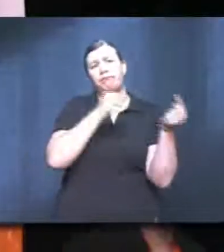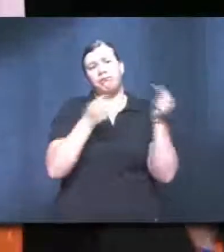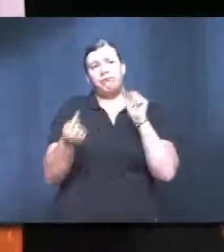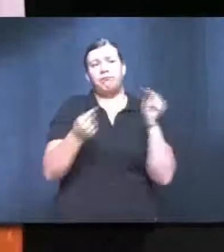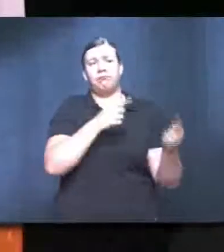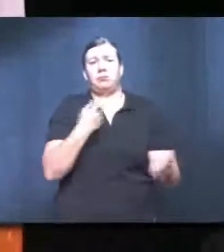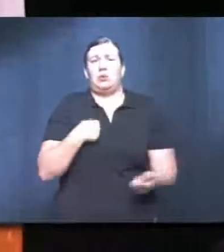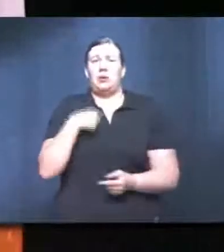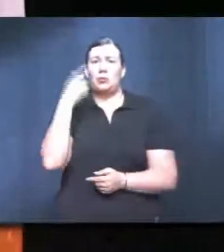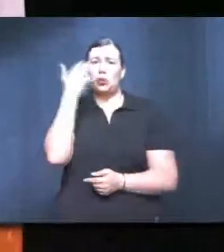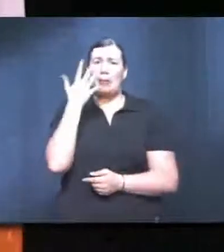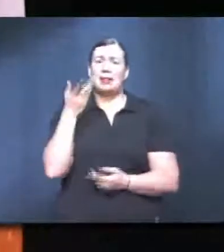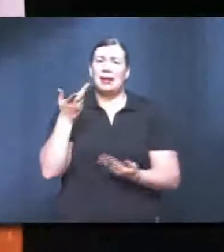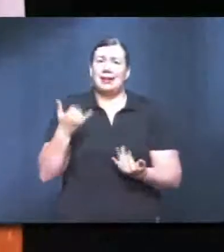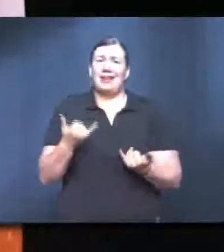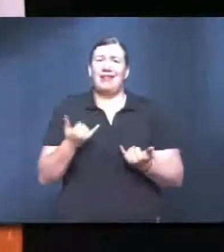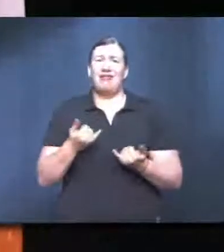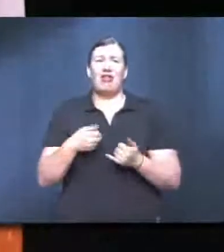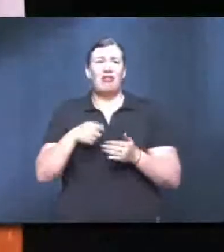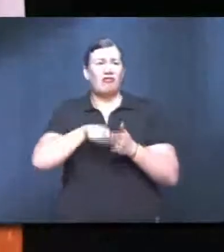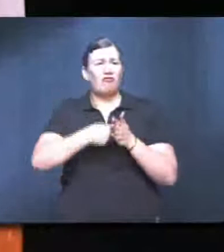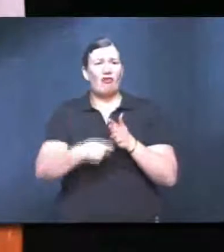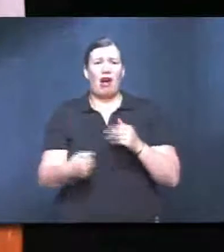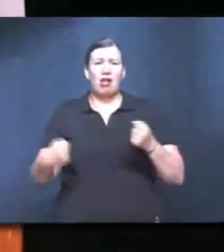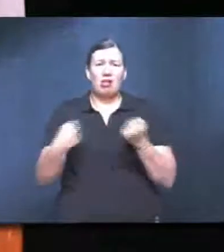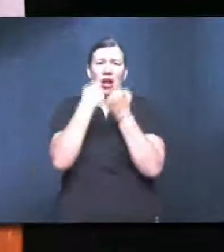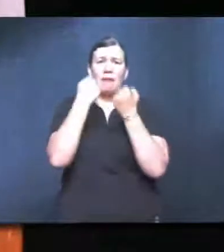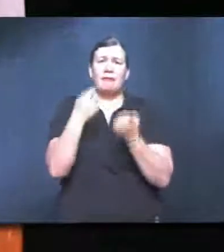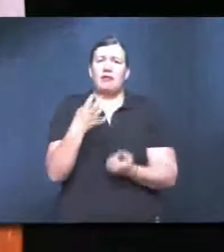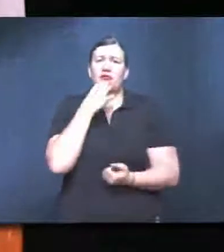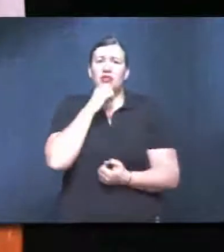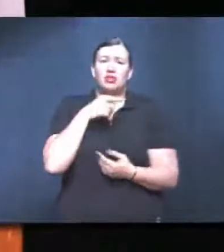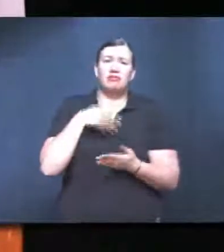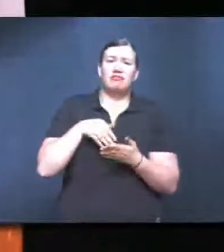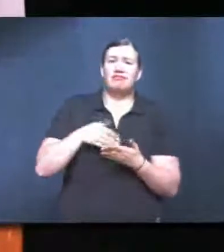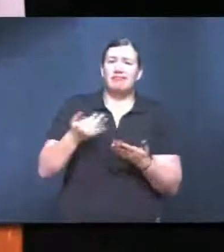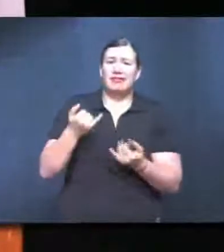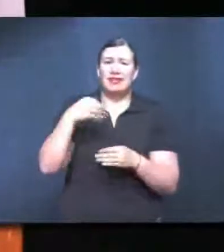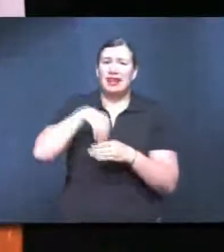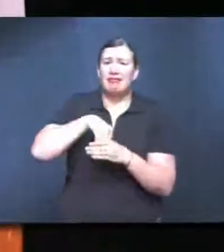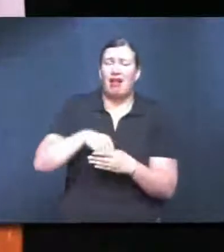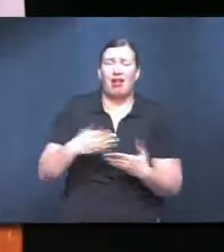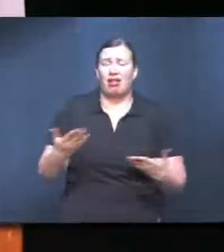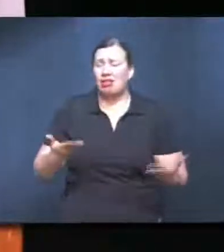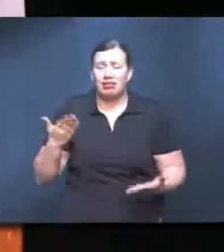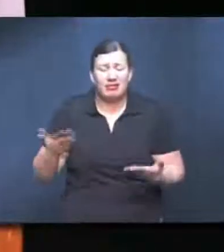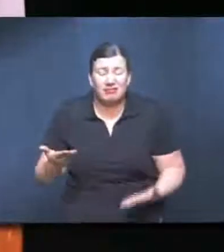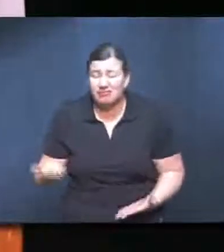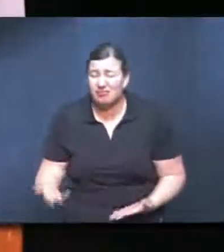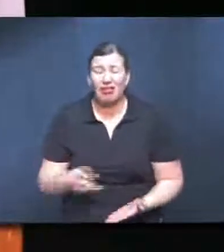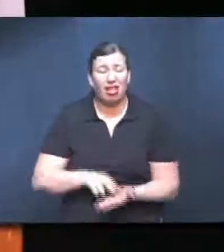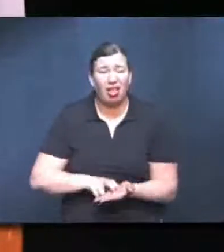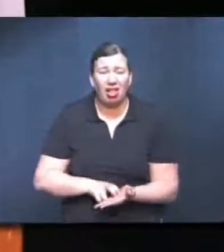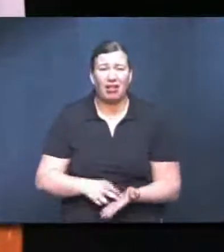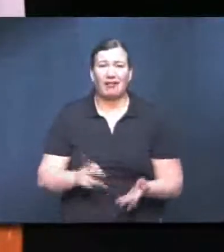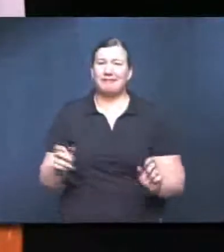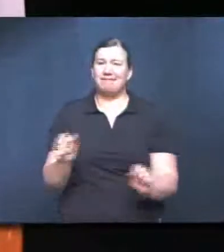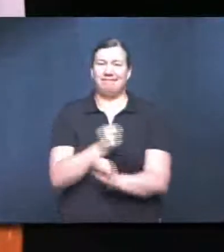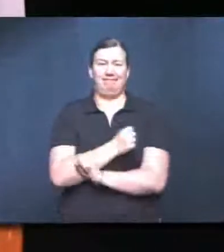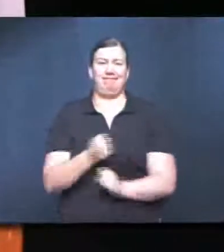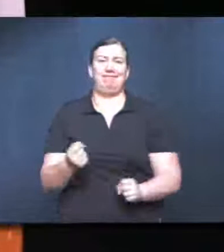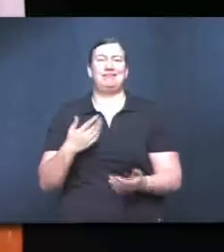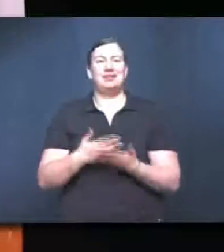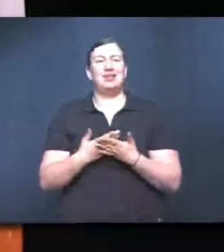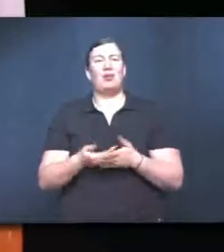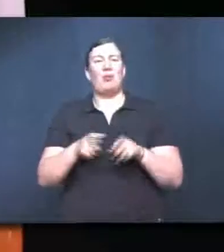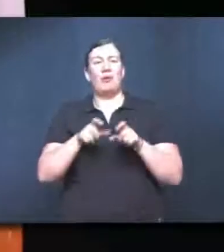Thema im Wahlkampf am Schuhen wir kriegen es nicht los und können das mit den Inhalten nicht machen die versammlungshaltung hat einen Plan entwickelt wie wir diese